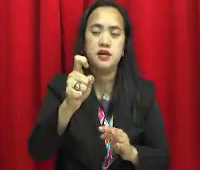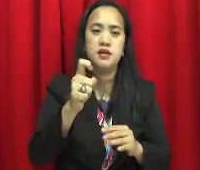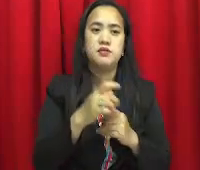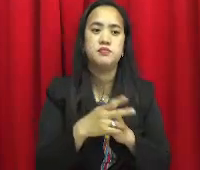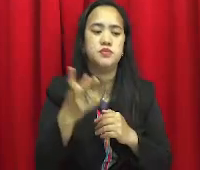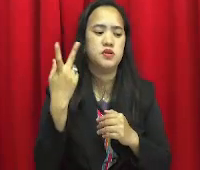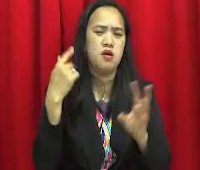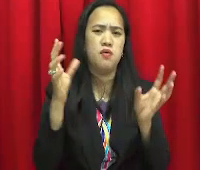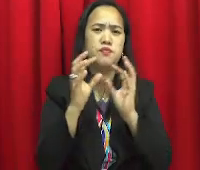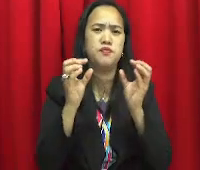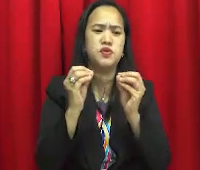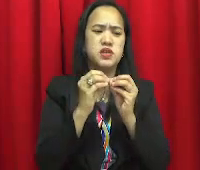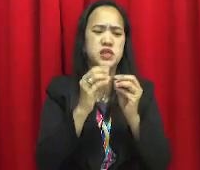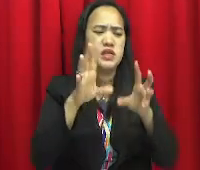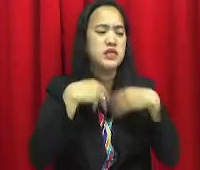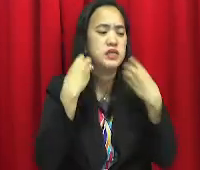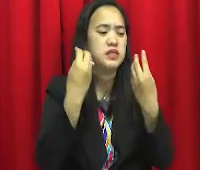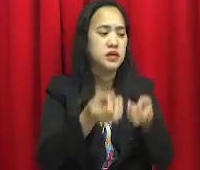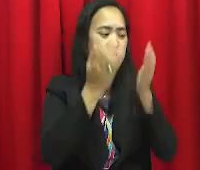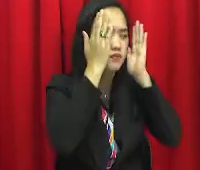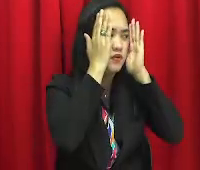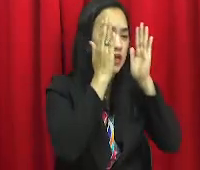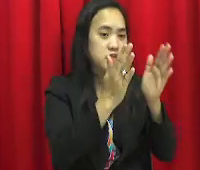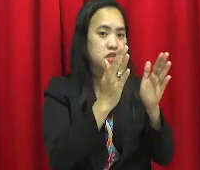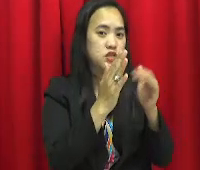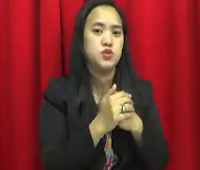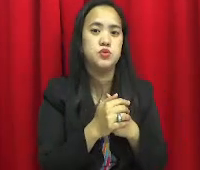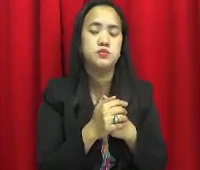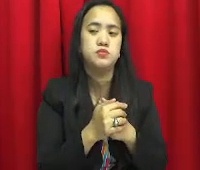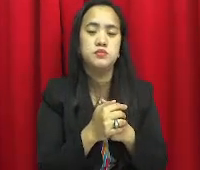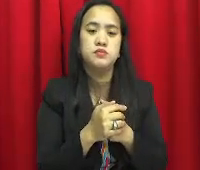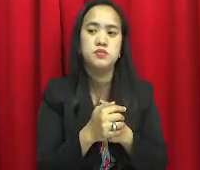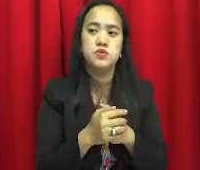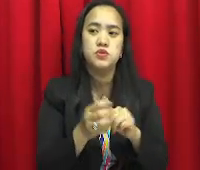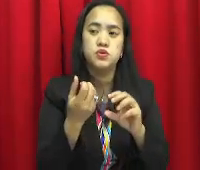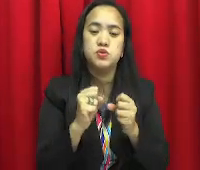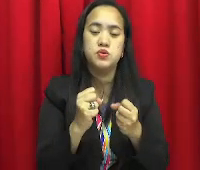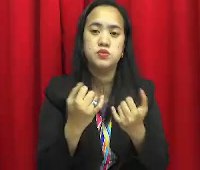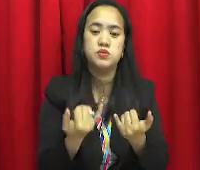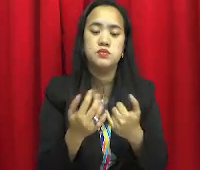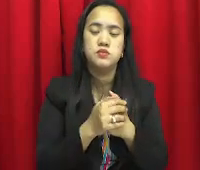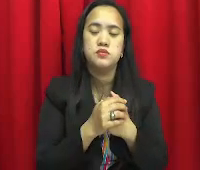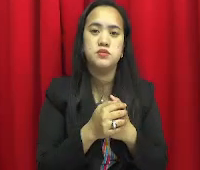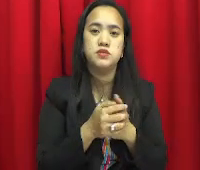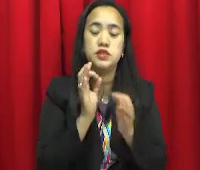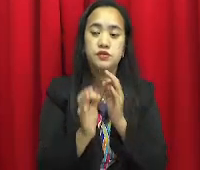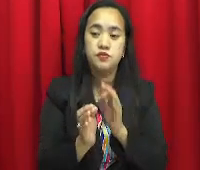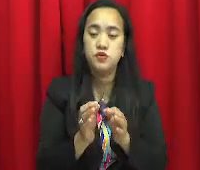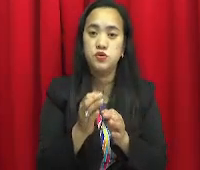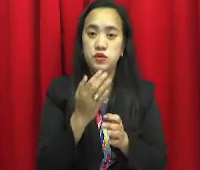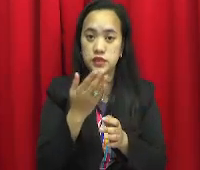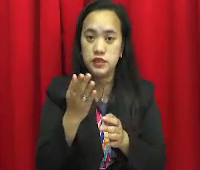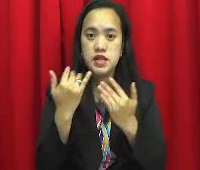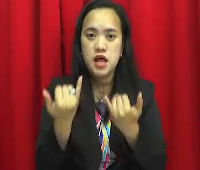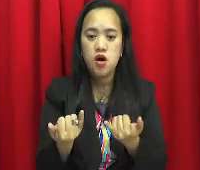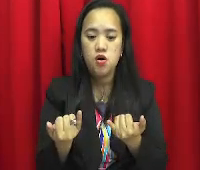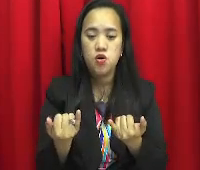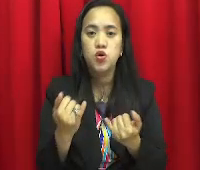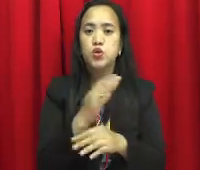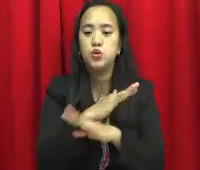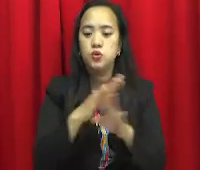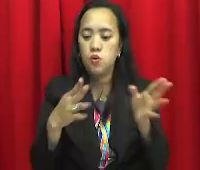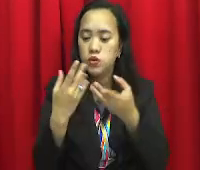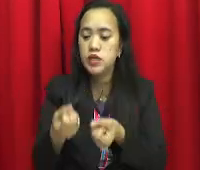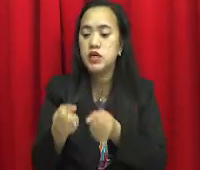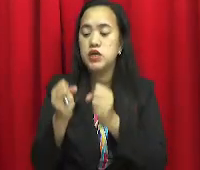may problema, you know, hindi na pinapansin yung problema. Kapatid, kapag hindi mo i-deal yung problema mo sa lalong